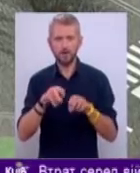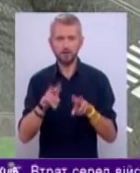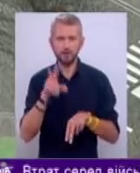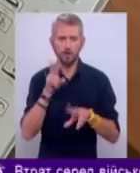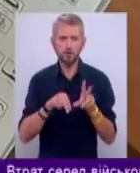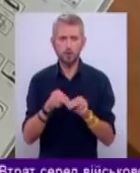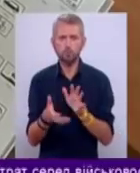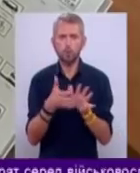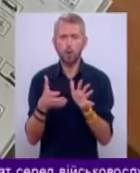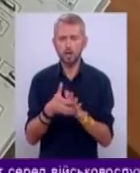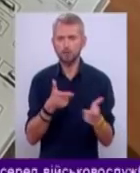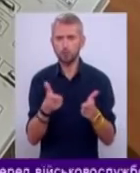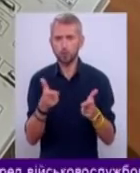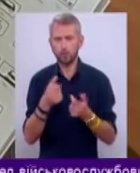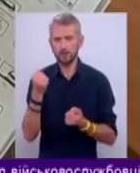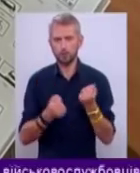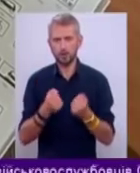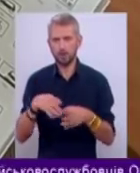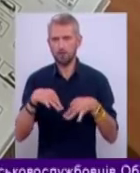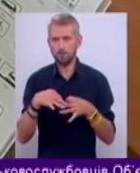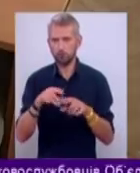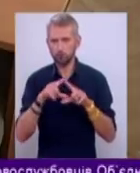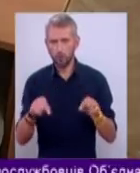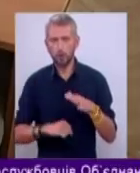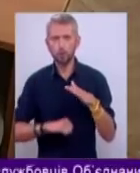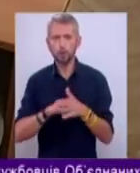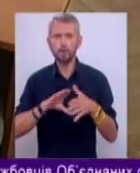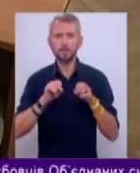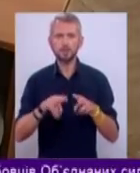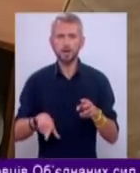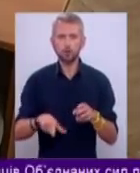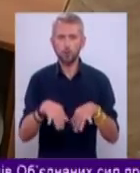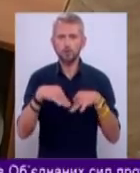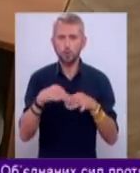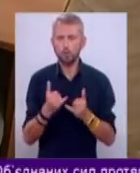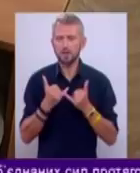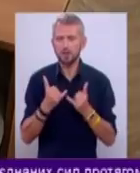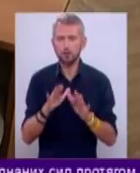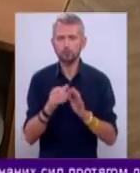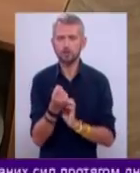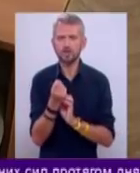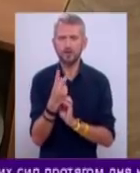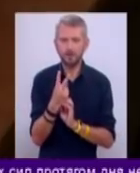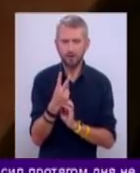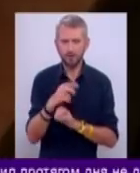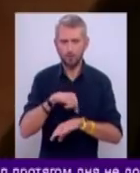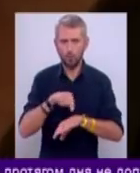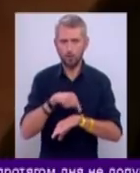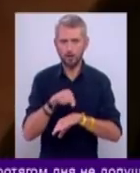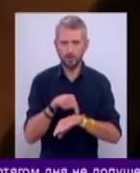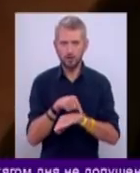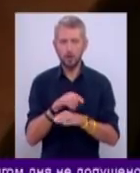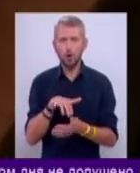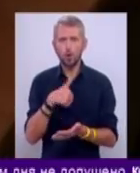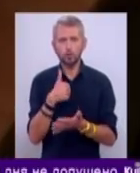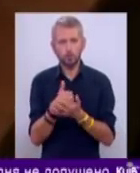у підготовці водіїв в автошколах. Адже основам безпеки дорожнього руху приділяють лише 12 академічних годин.